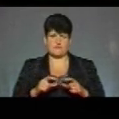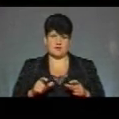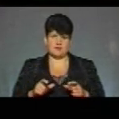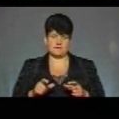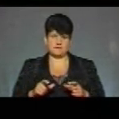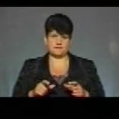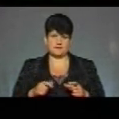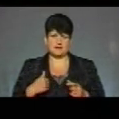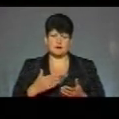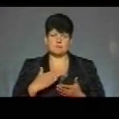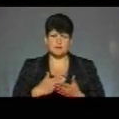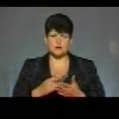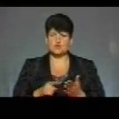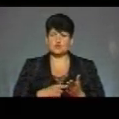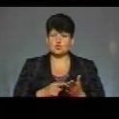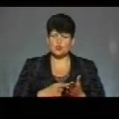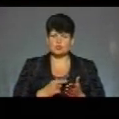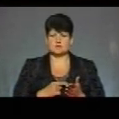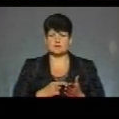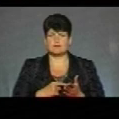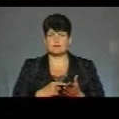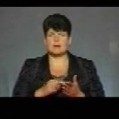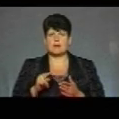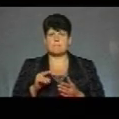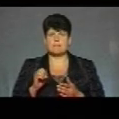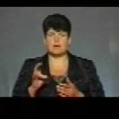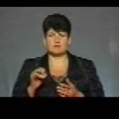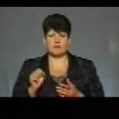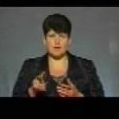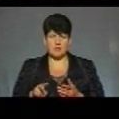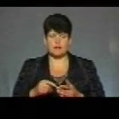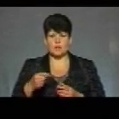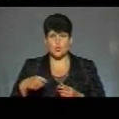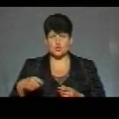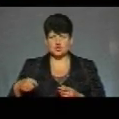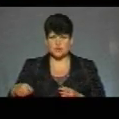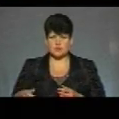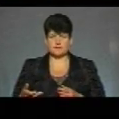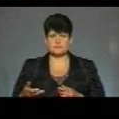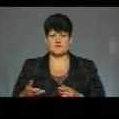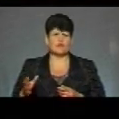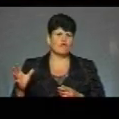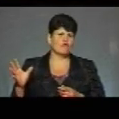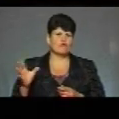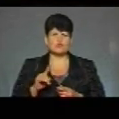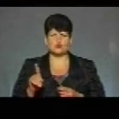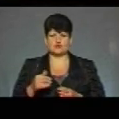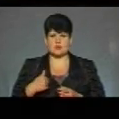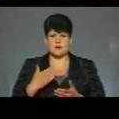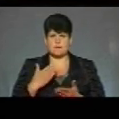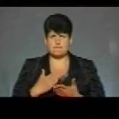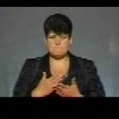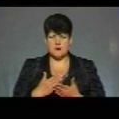і зошити, і пенал, і ручки, і все, що я маю